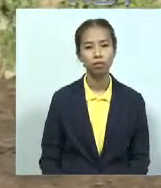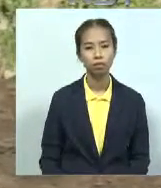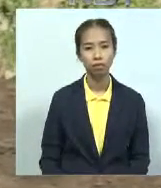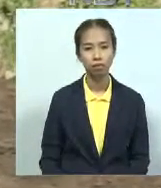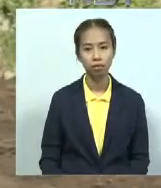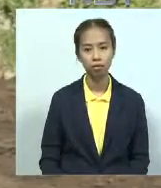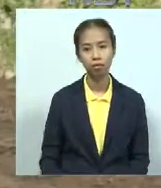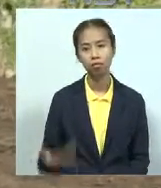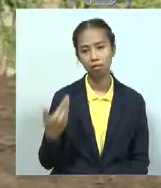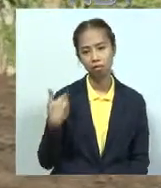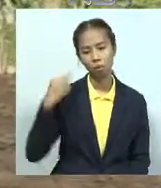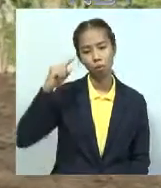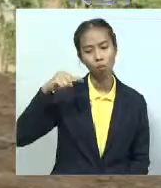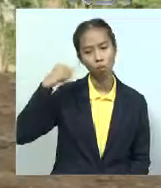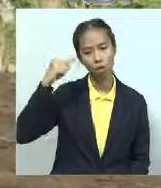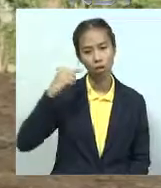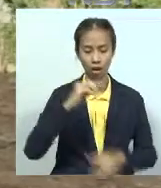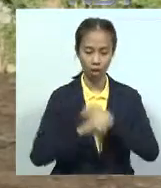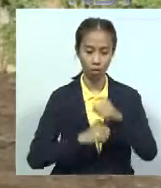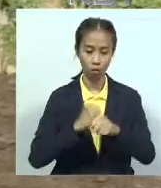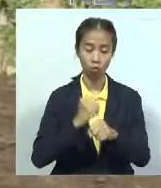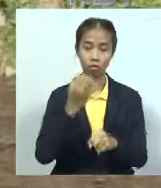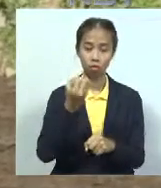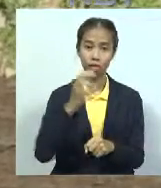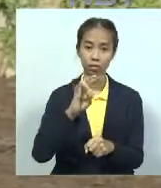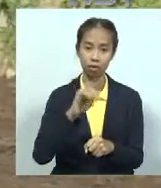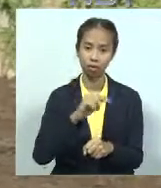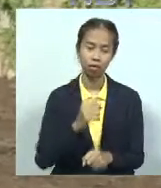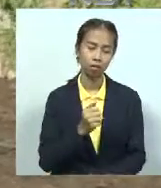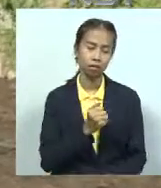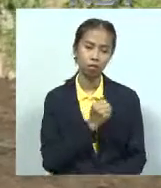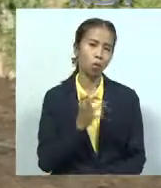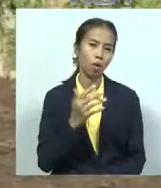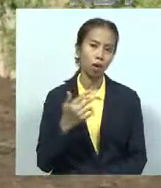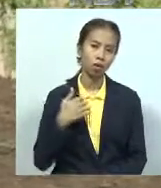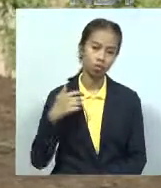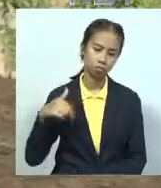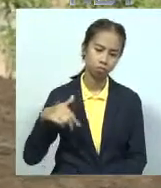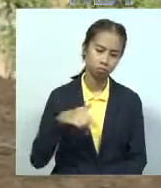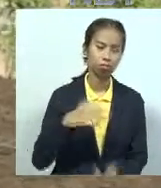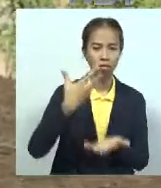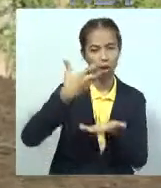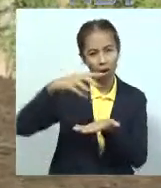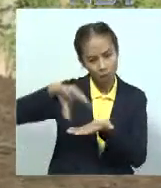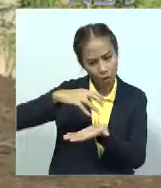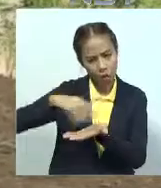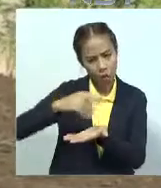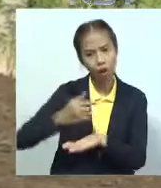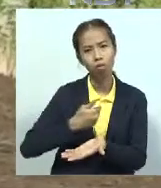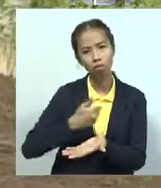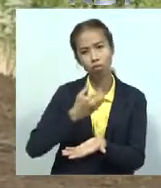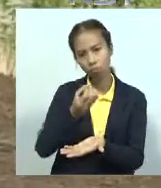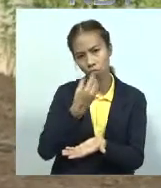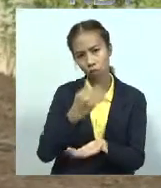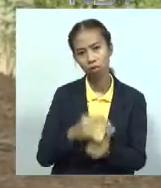านะครับซึ่งมีเด็กสาวคนหนึ่งเนี่ยอายุ17เนี่ยทนไม่ได้ก็หนีมาที่บ้านห้วยรู่แล้วก็มาเล่าให้ผมฟัง 17กับ